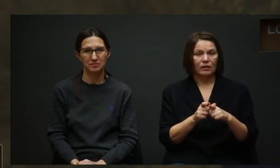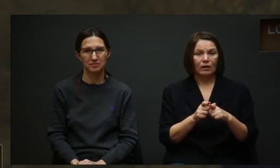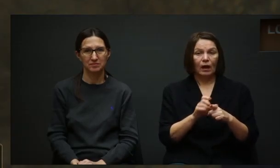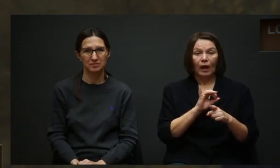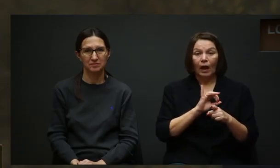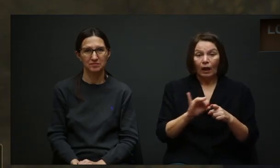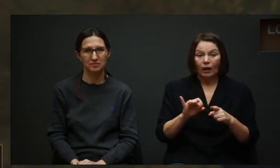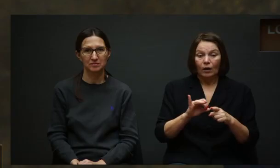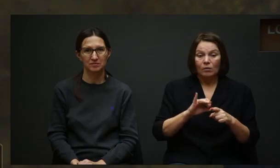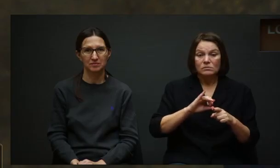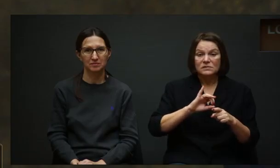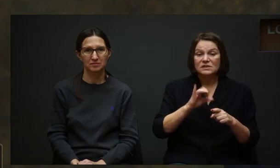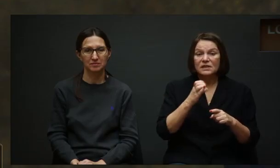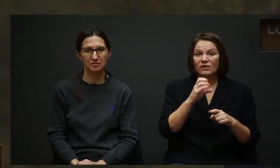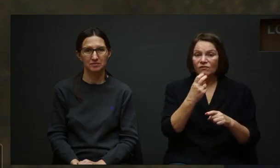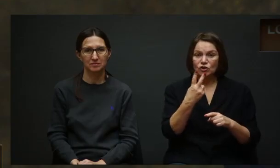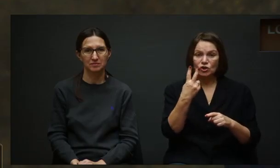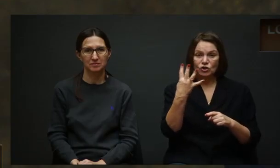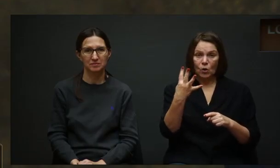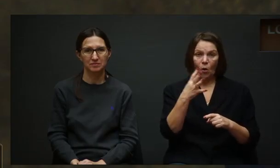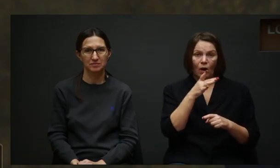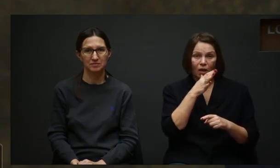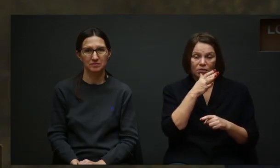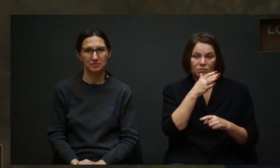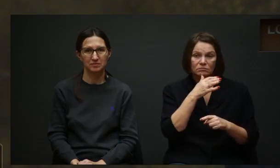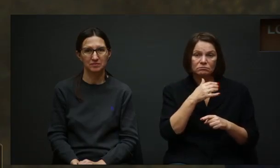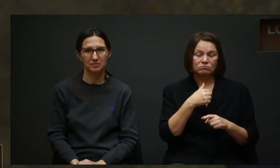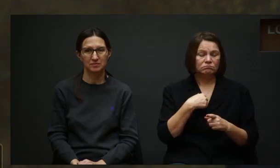вот где-то с 24 лет